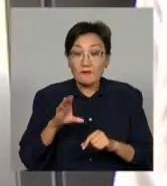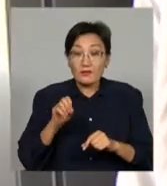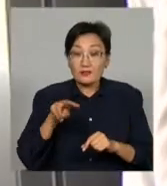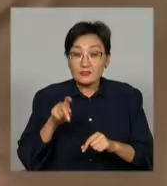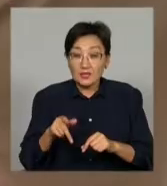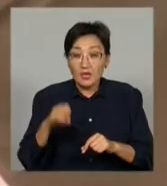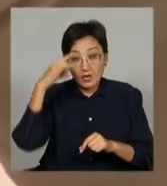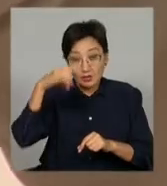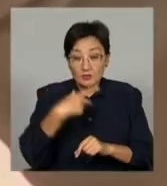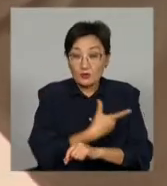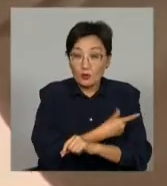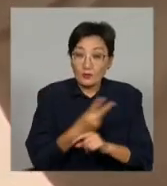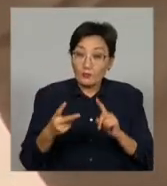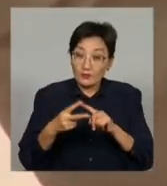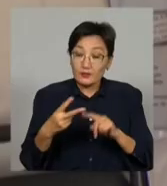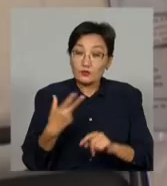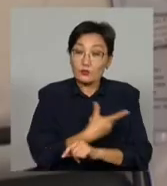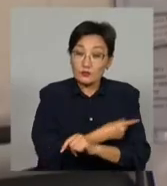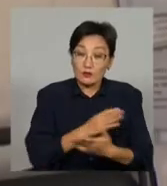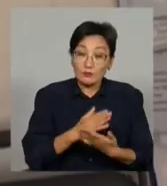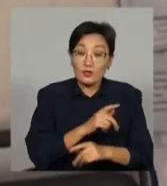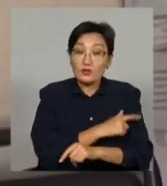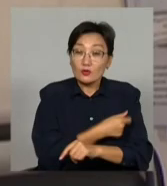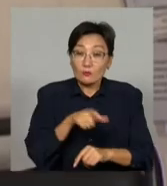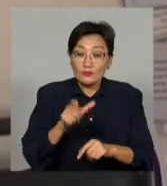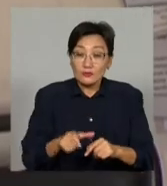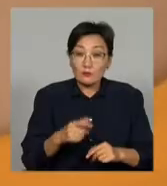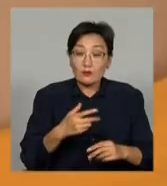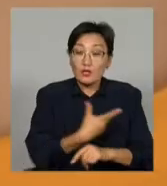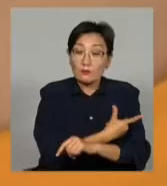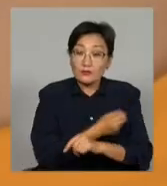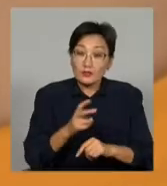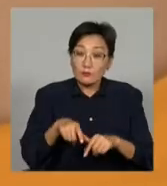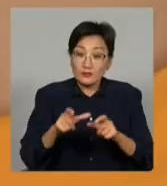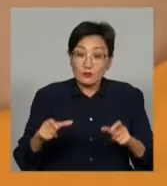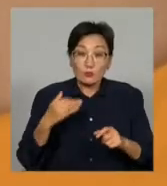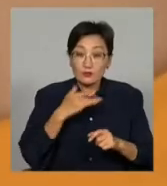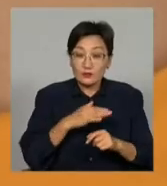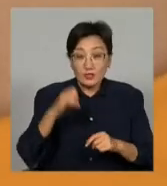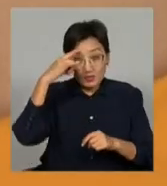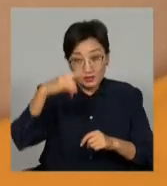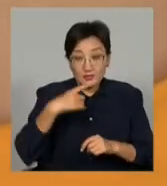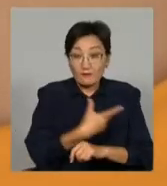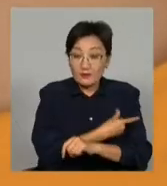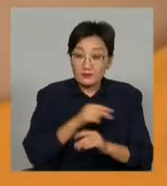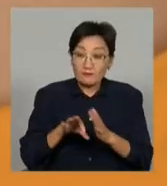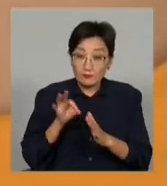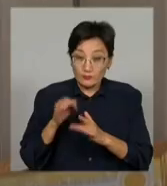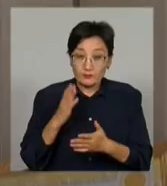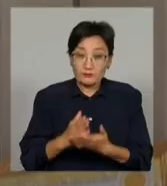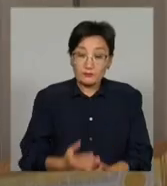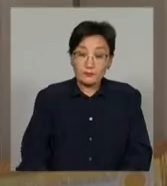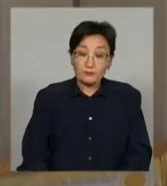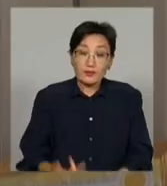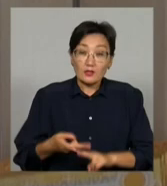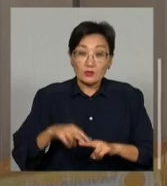және Казвак екпесінің қос дозасы да бар. Медицина мамандарының айтуынша, иммундалуға келген тұрғындардың дені отандық Казвак вакцинасын сұрайды екен.